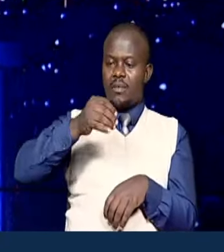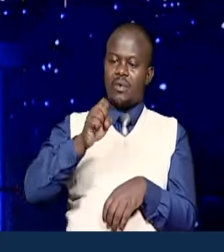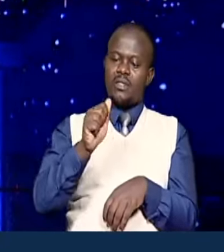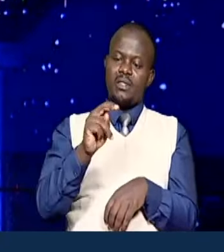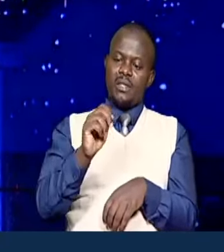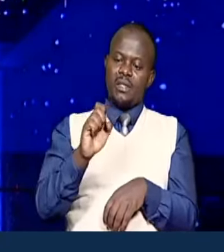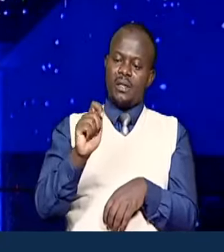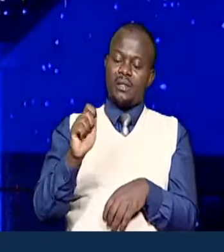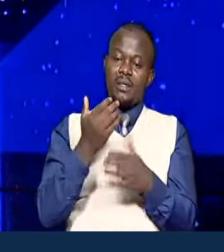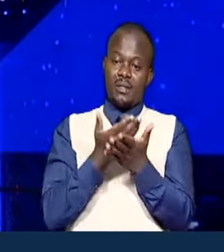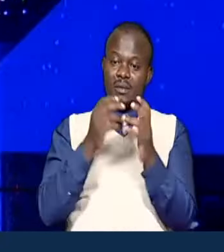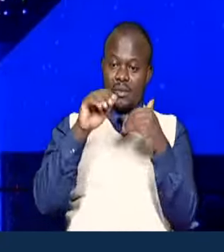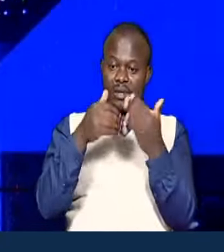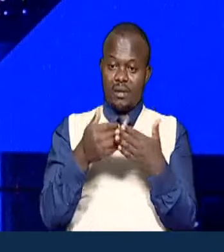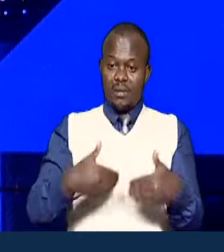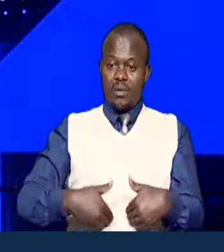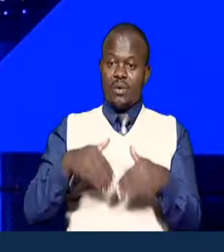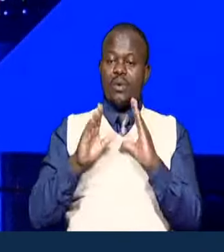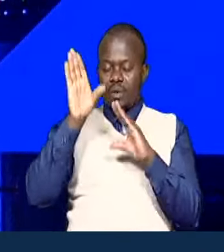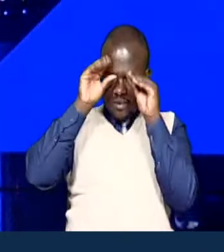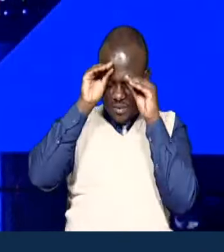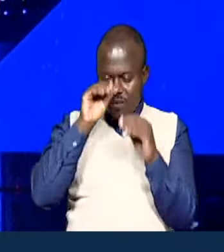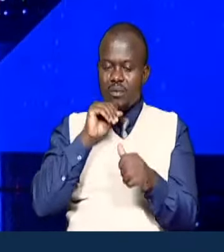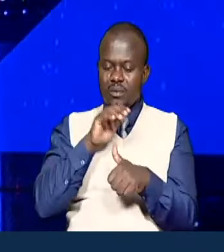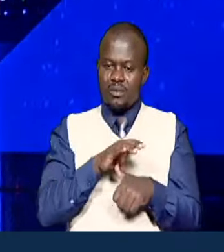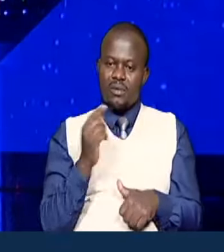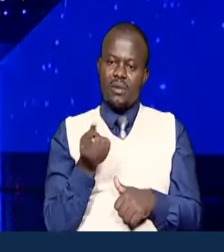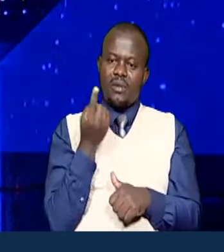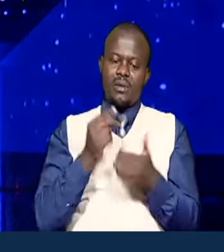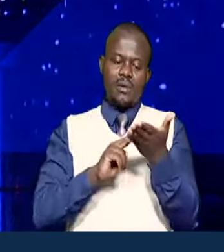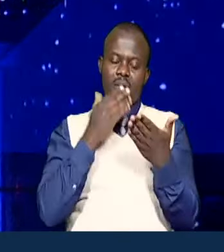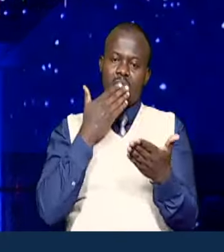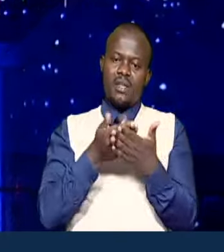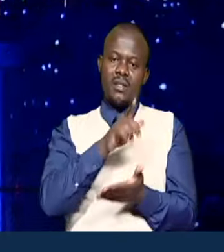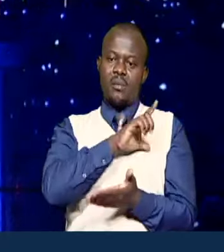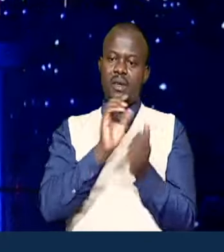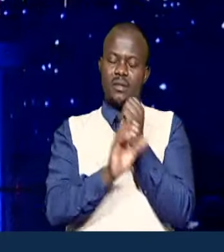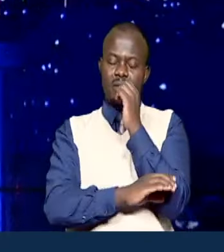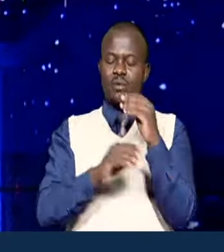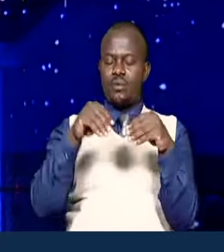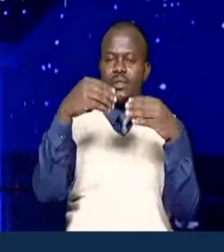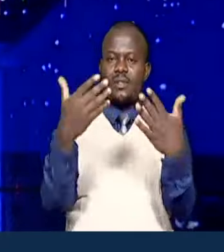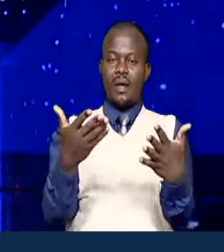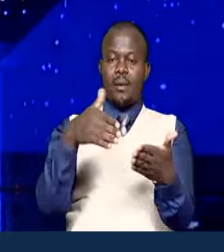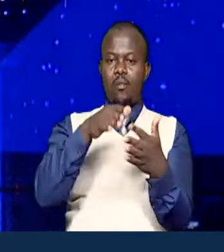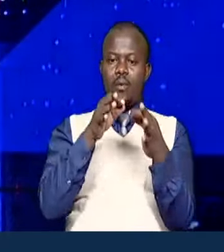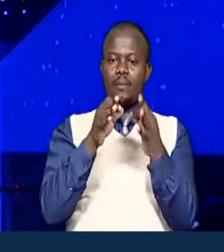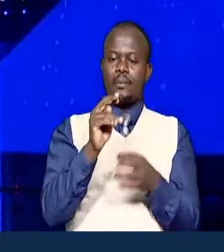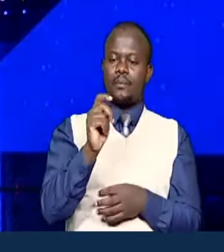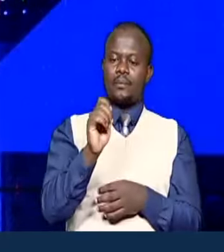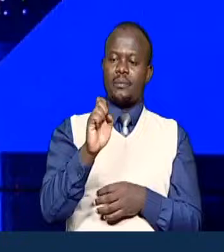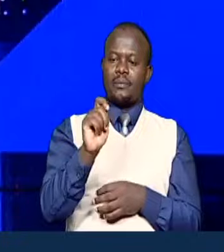ko abakiri bato bakwigira kuri ubwo budaheranwa ndetse bagakoresha neza amahirwe igihugu gitanga. Inkuru irambuye na Ntete Olive.